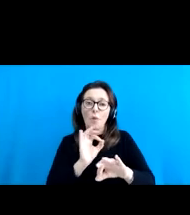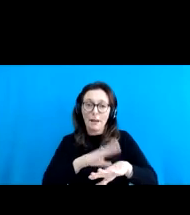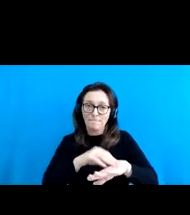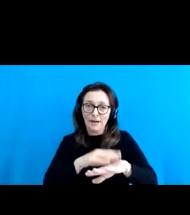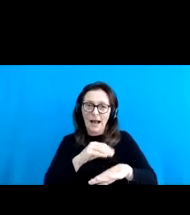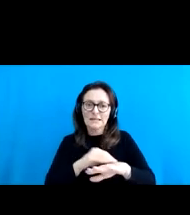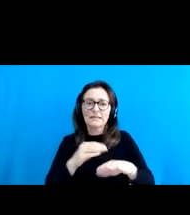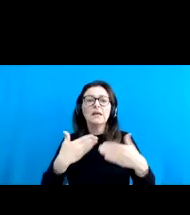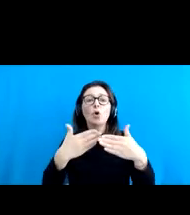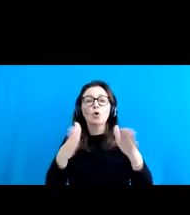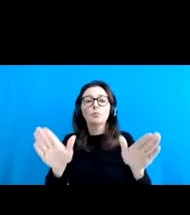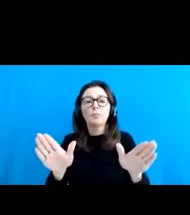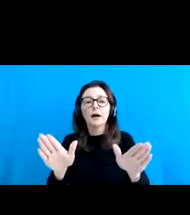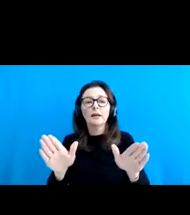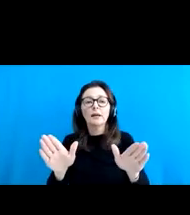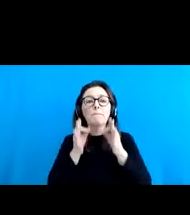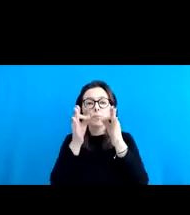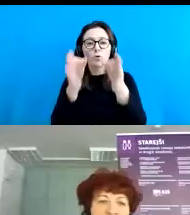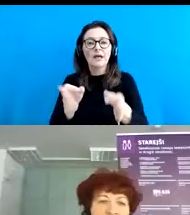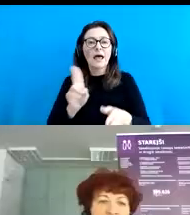odprli pot nadaljnega razvoja.